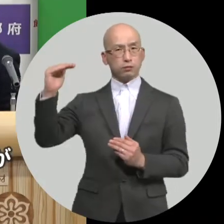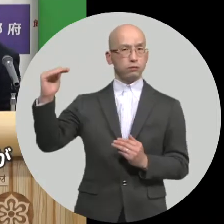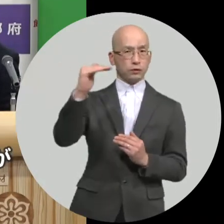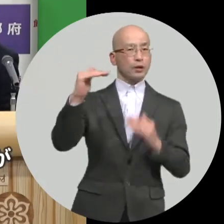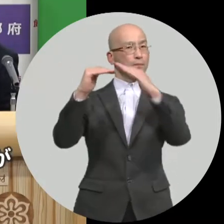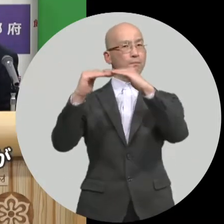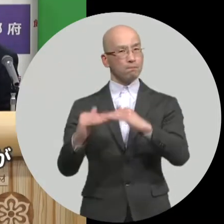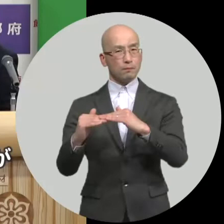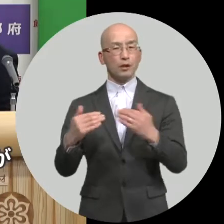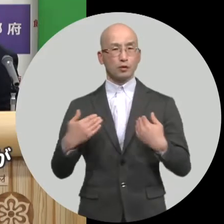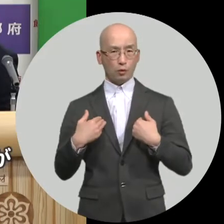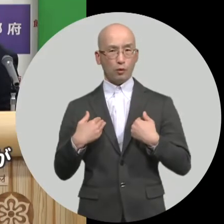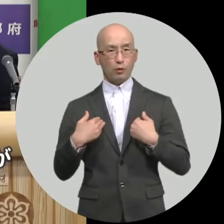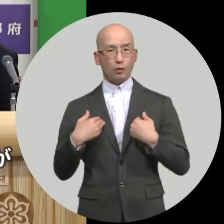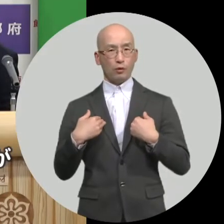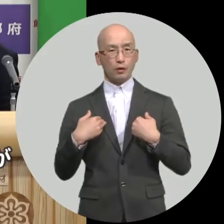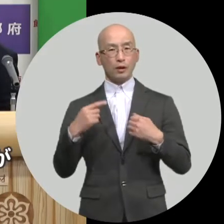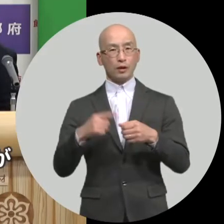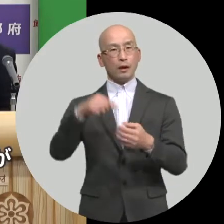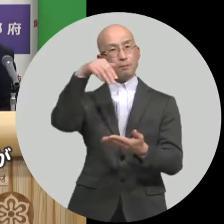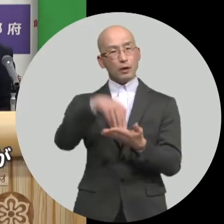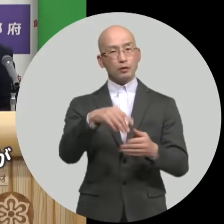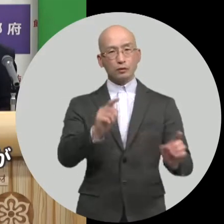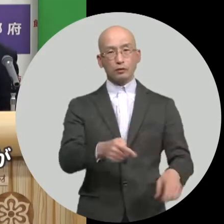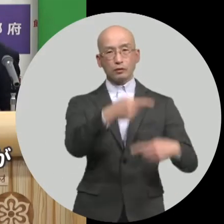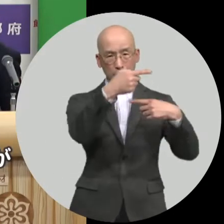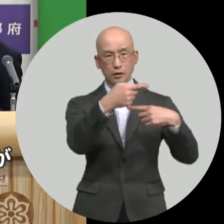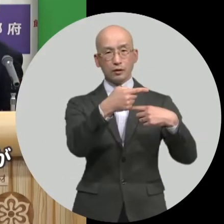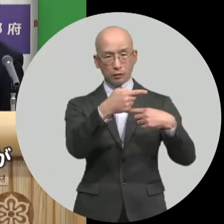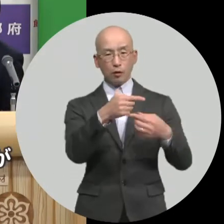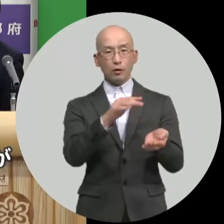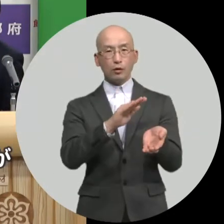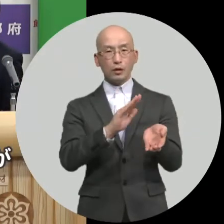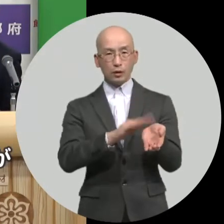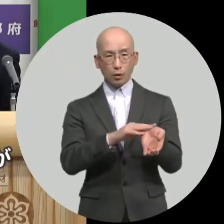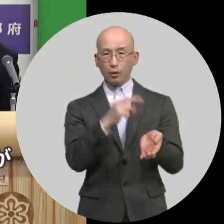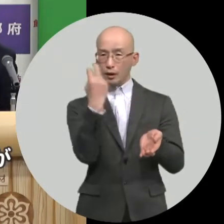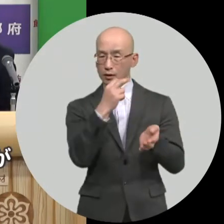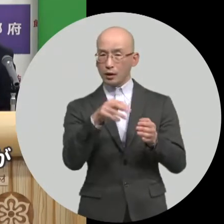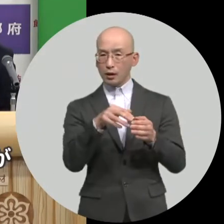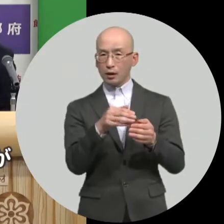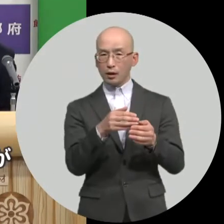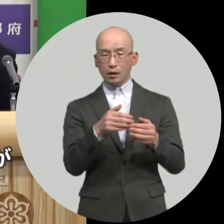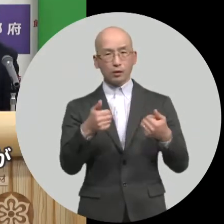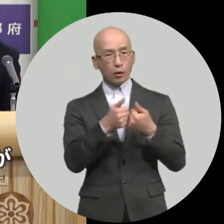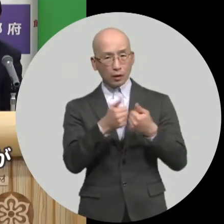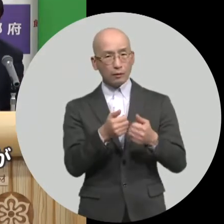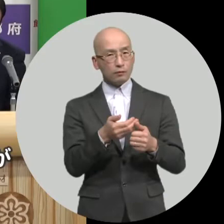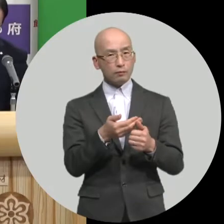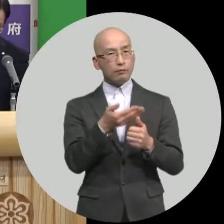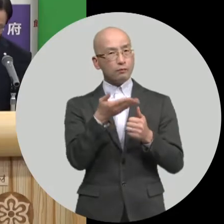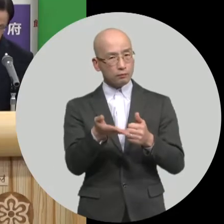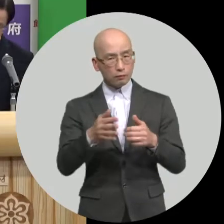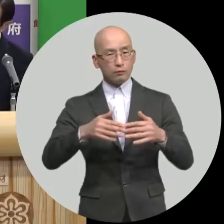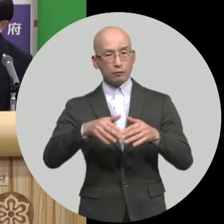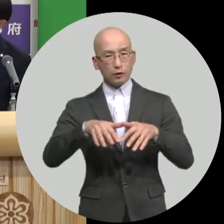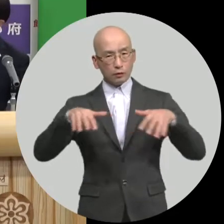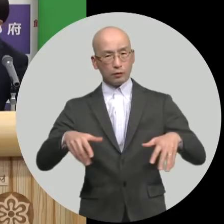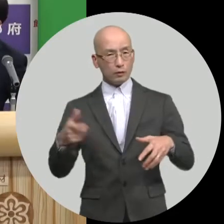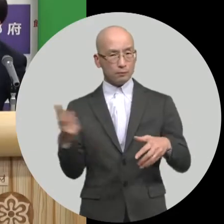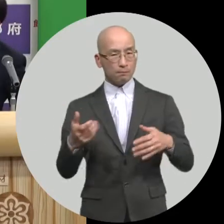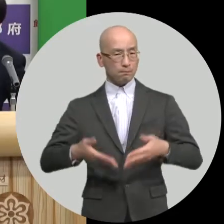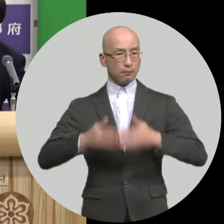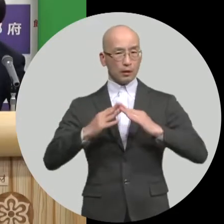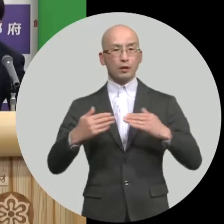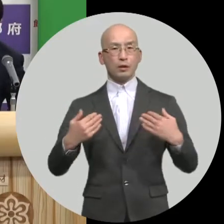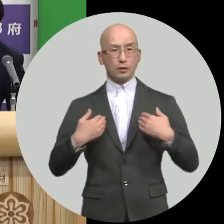年末年始ということでの医療検査相談体制を構築をする必要があるということで、今回